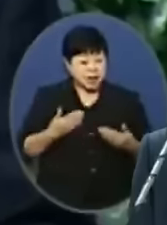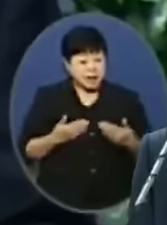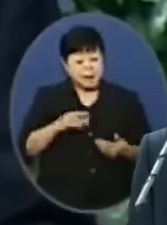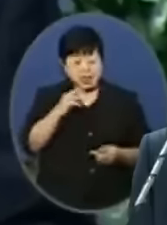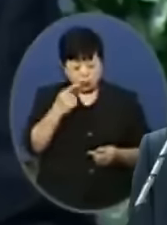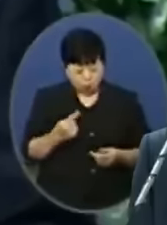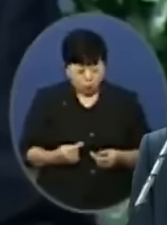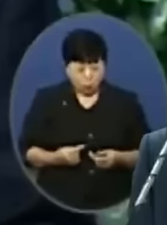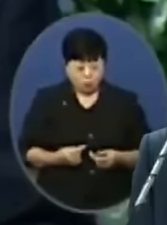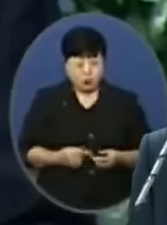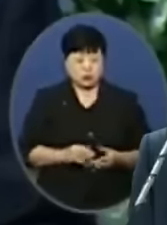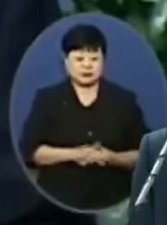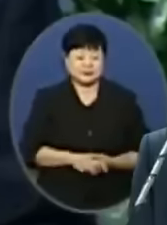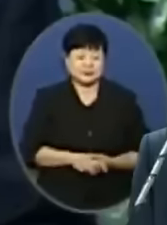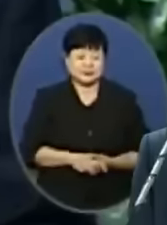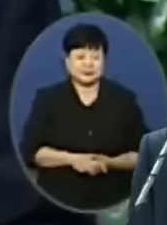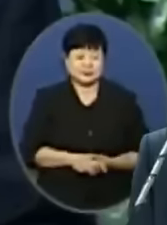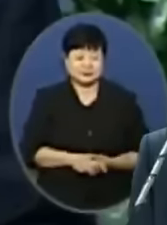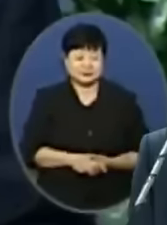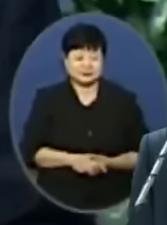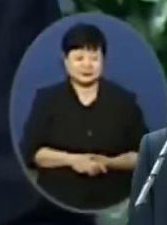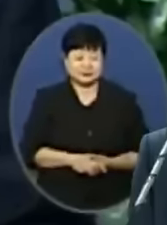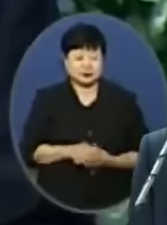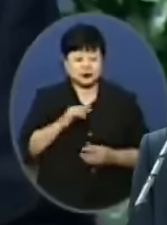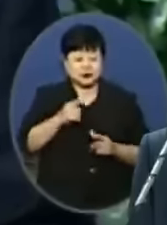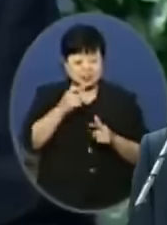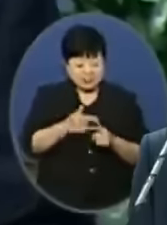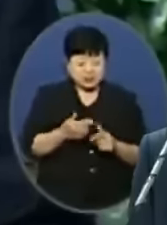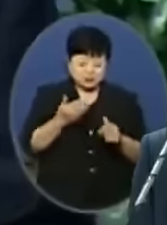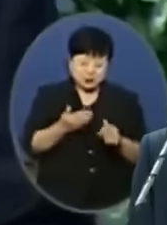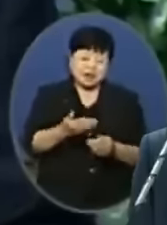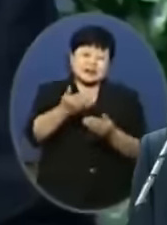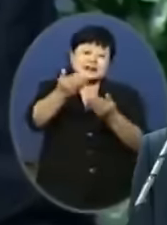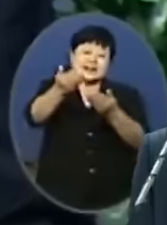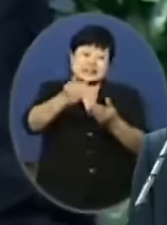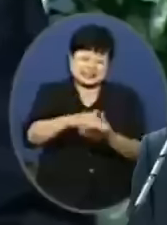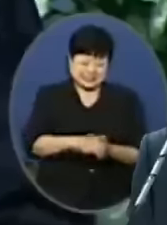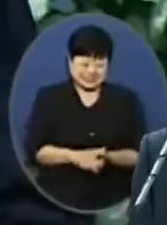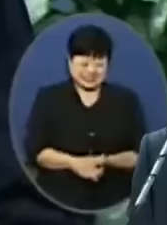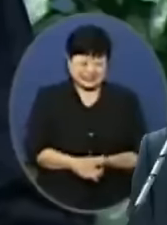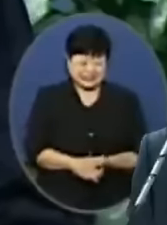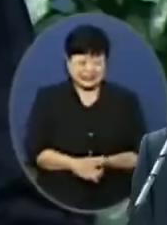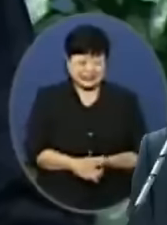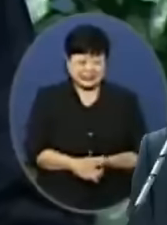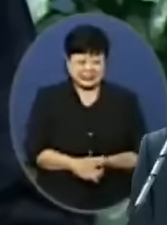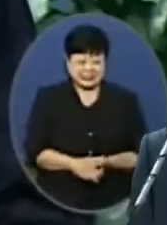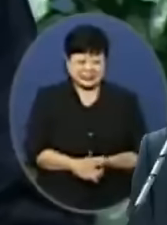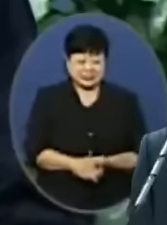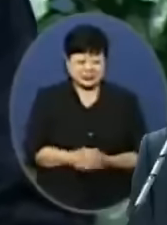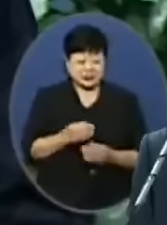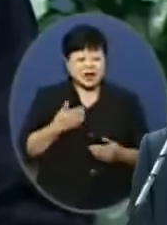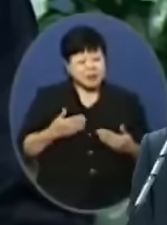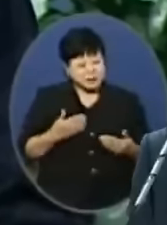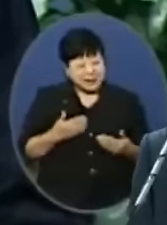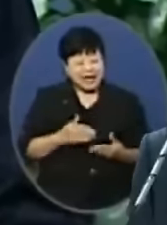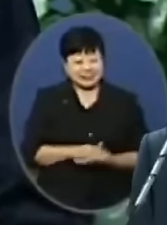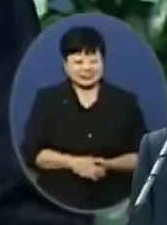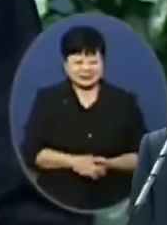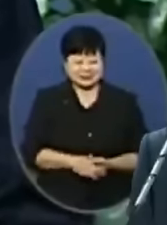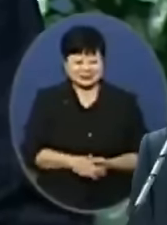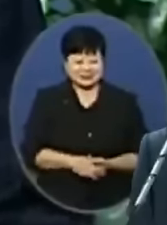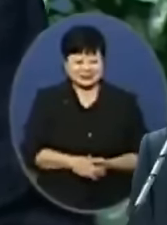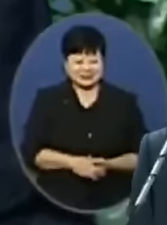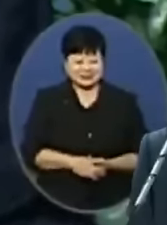바빠도 온통 주일날을 예수님 위해서 드려야 되는 것입니다. 주일날 바쁘다고 해서